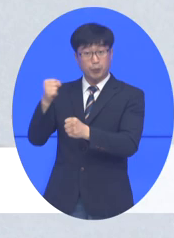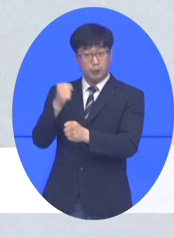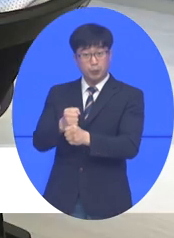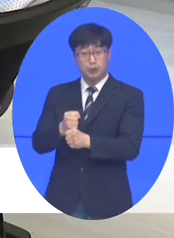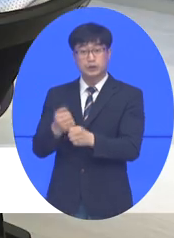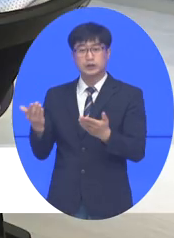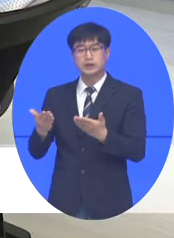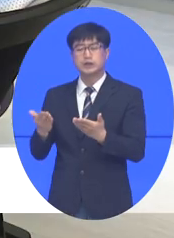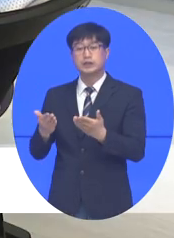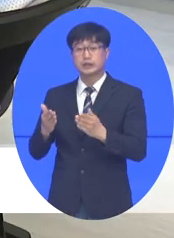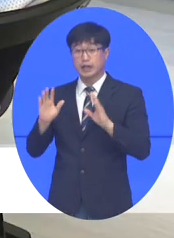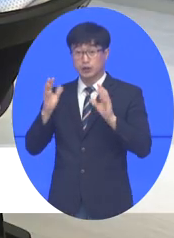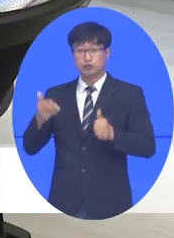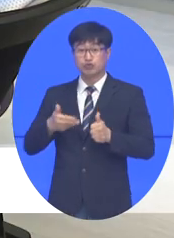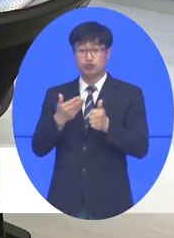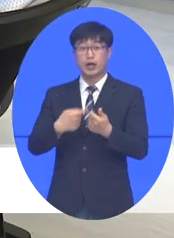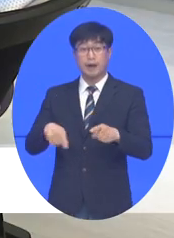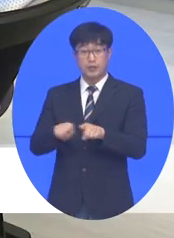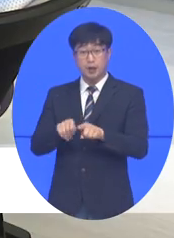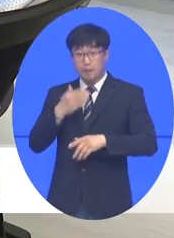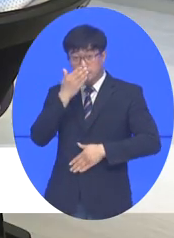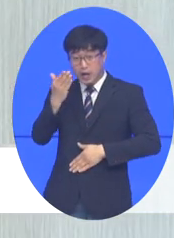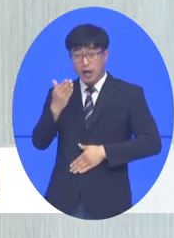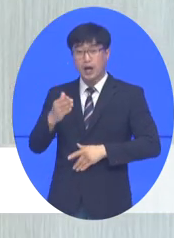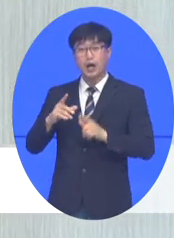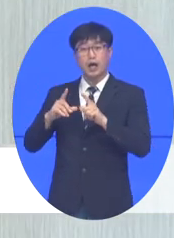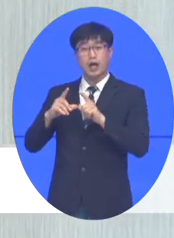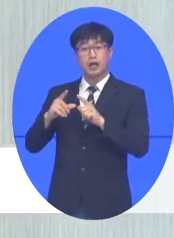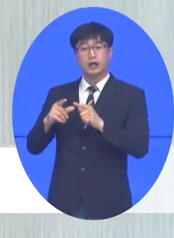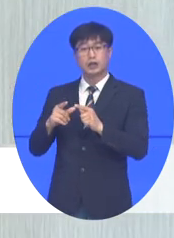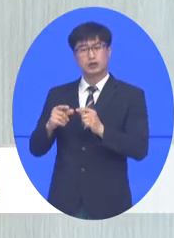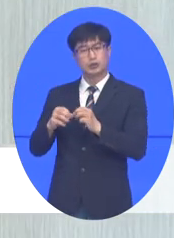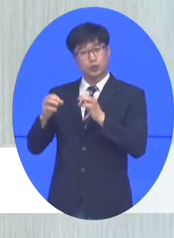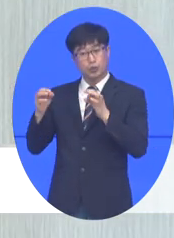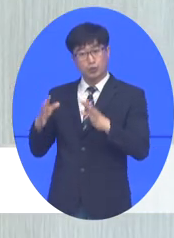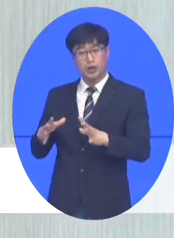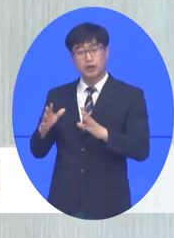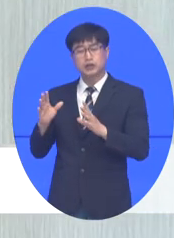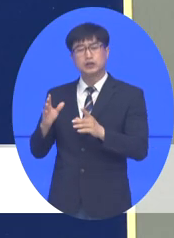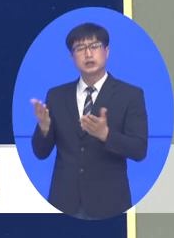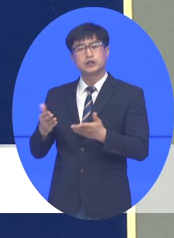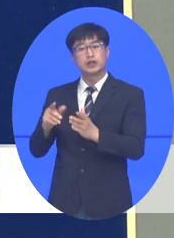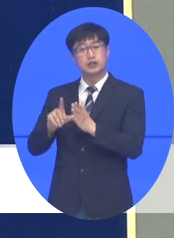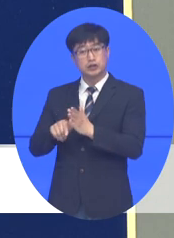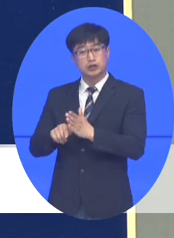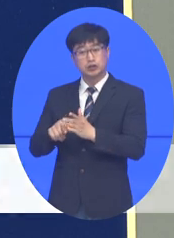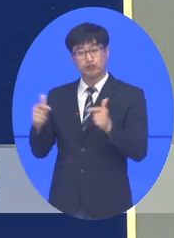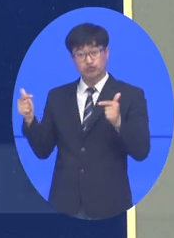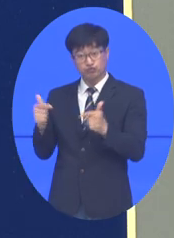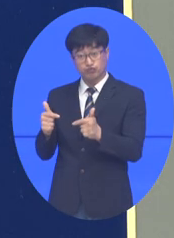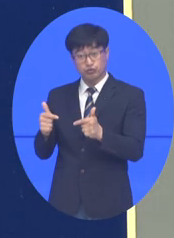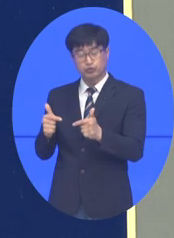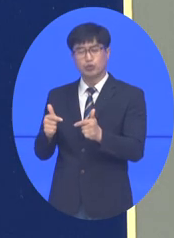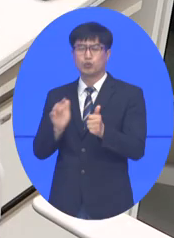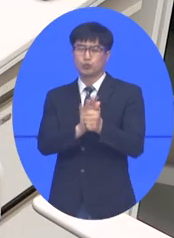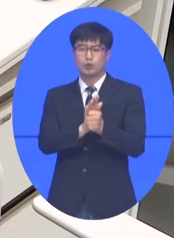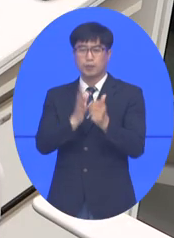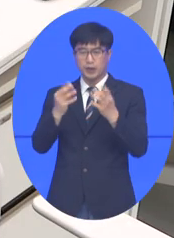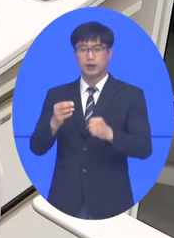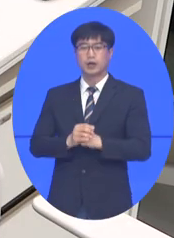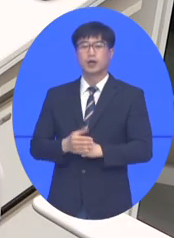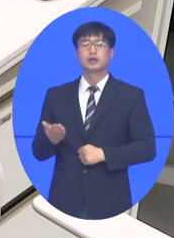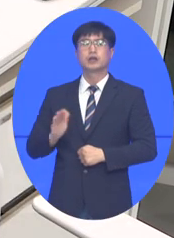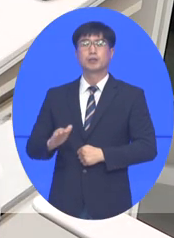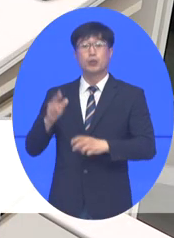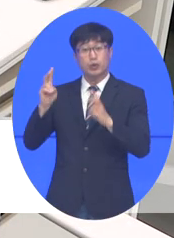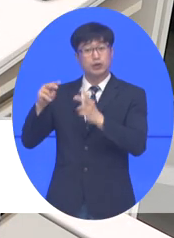직원이 일과 육아를 병행할 수 있도록 일정 기간 근무 시간을 단축해 주는 등 육아를 위한 지원도 든든히 하고 있습니다.